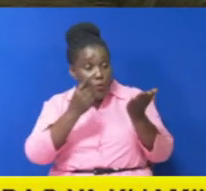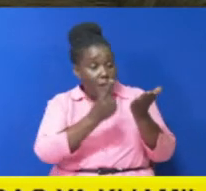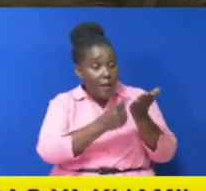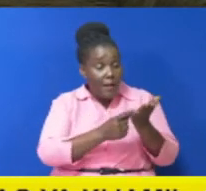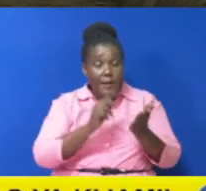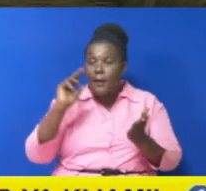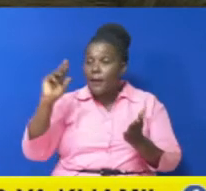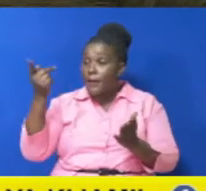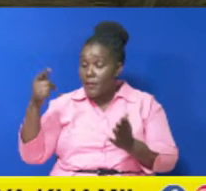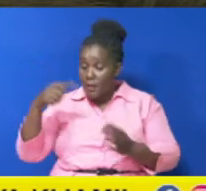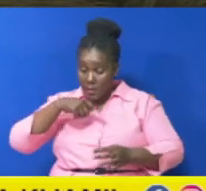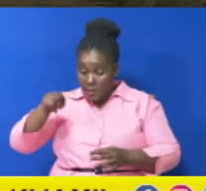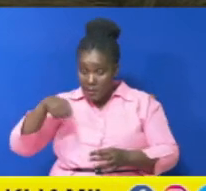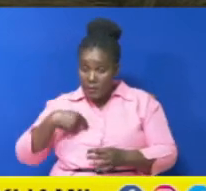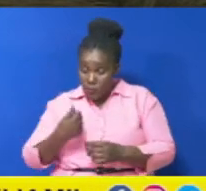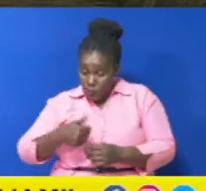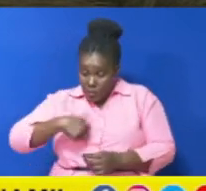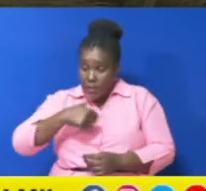observation ambayo tumefanya,